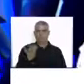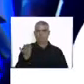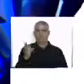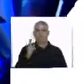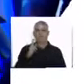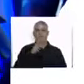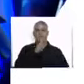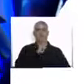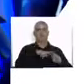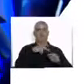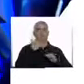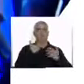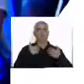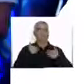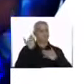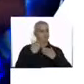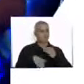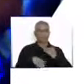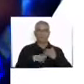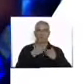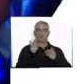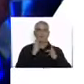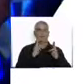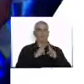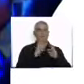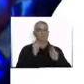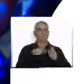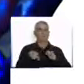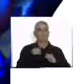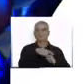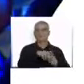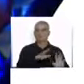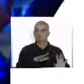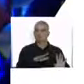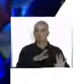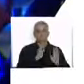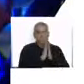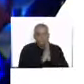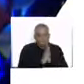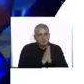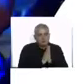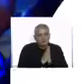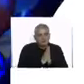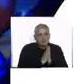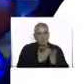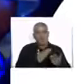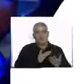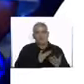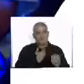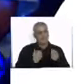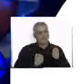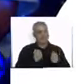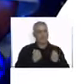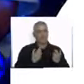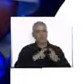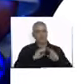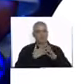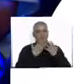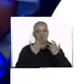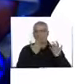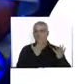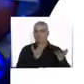אחרי שסיימנו את ההופעות, זה היה מפגש עם אנשים שביקשו לקבל אנרגיות מכל